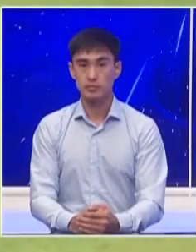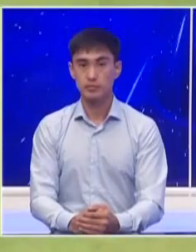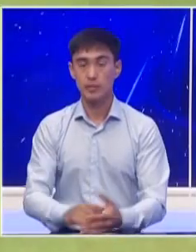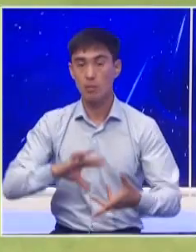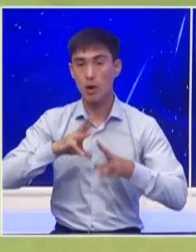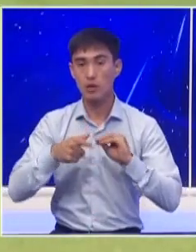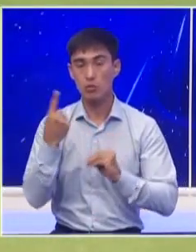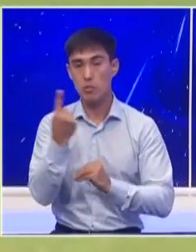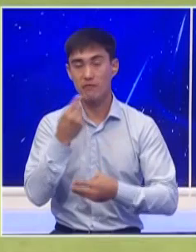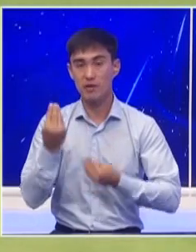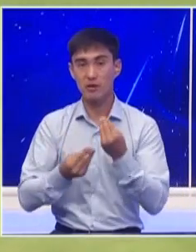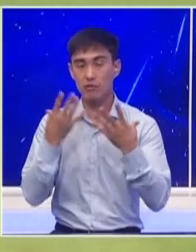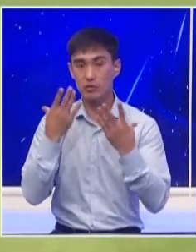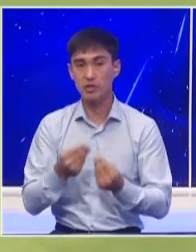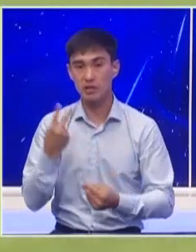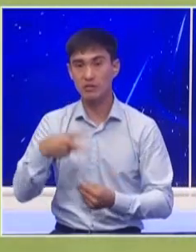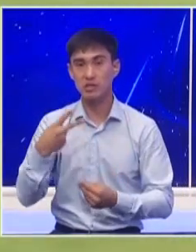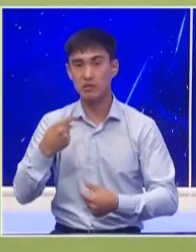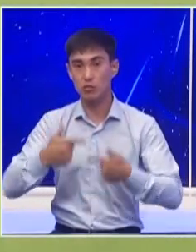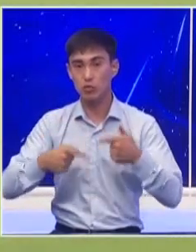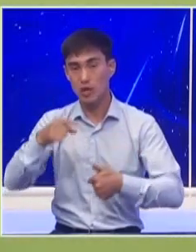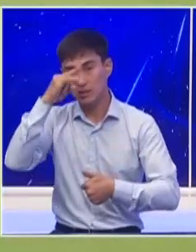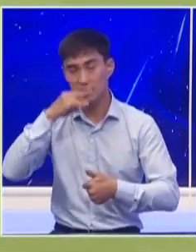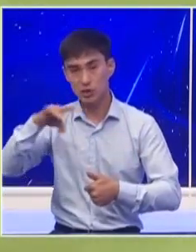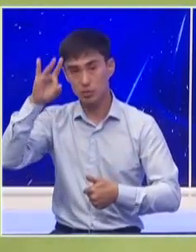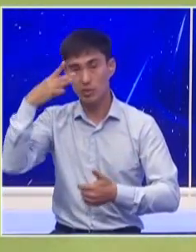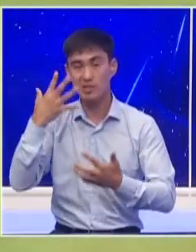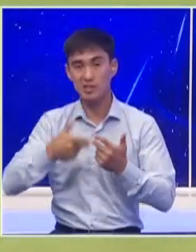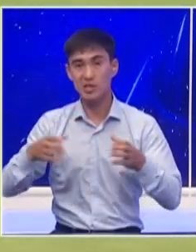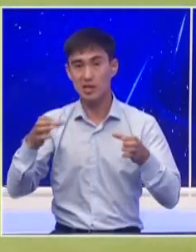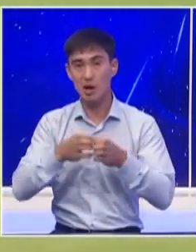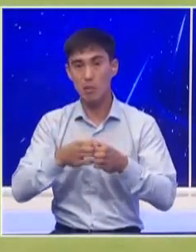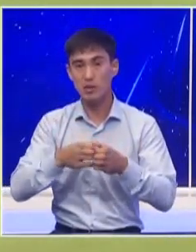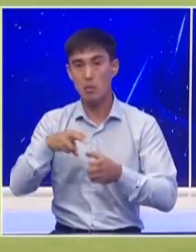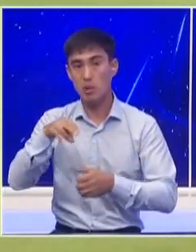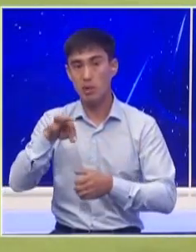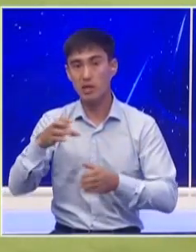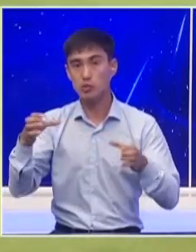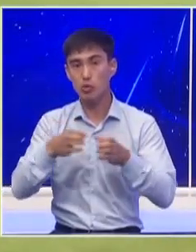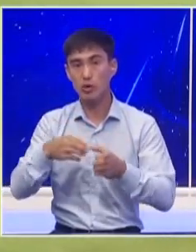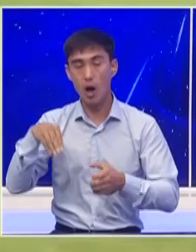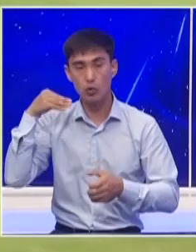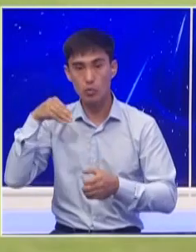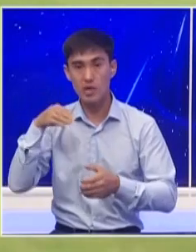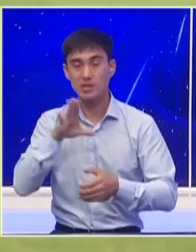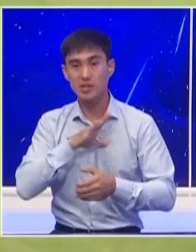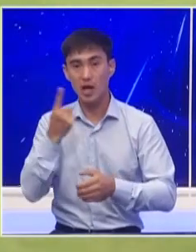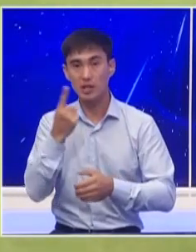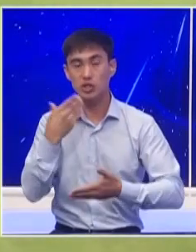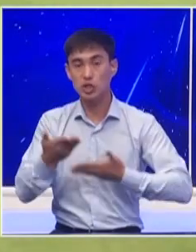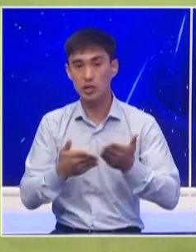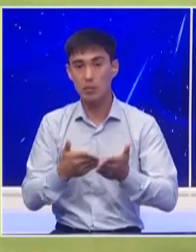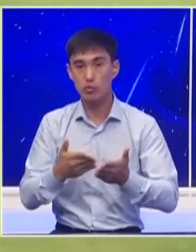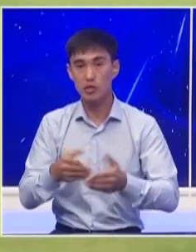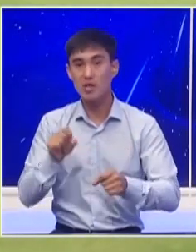По итогам первого игрового дня 20-го тура казахстанского чемпионата среди команд премьер-лиги сборная Актобе сделала еще один шаг на